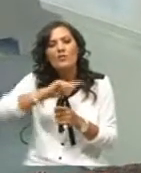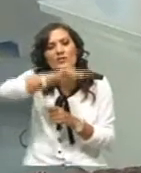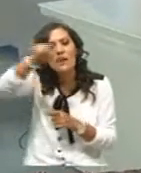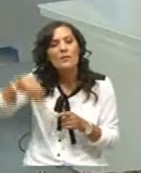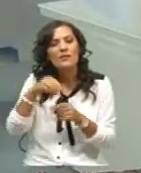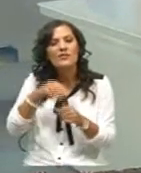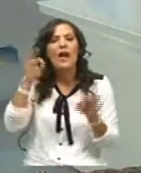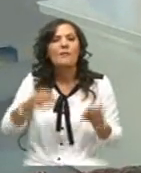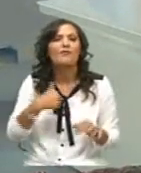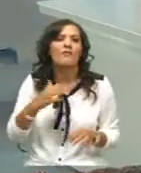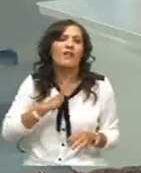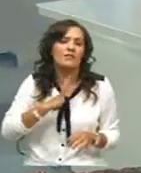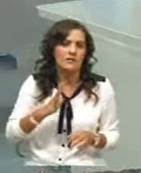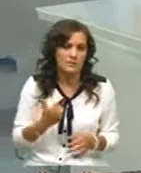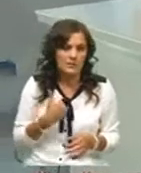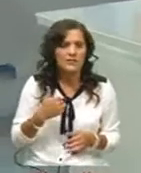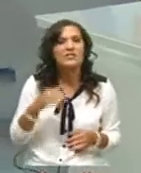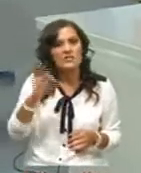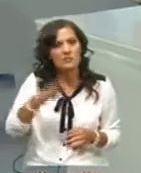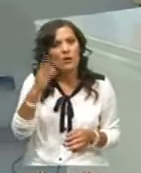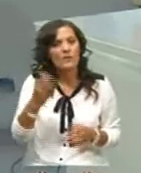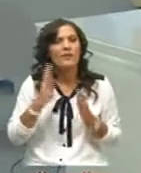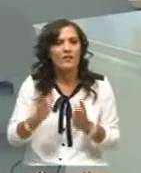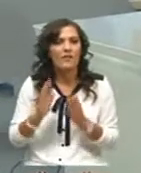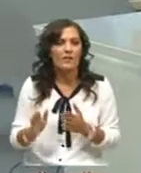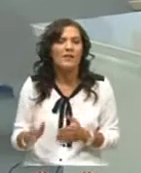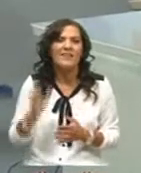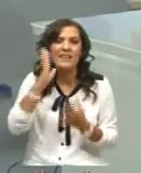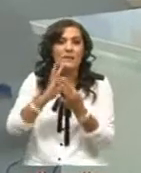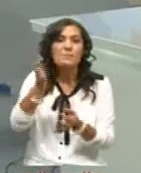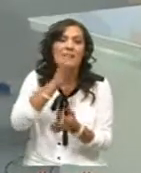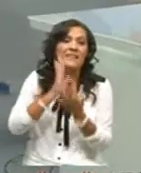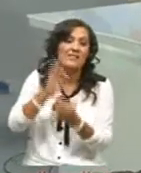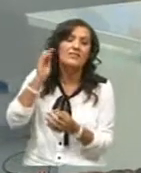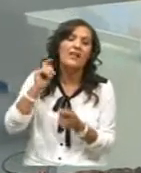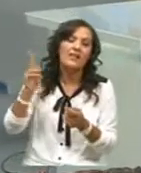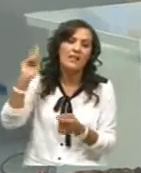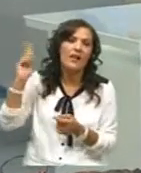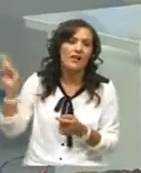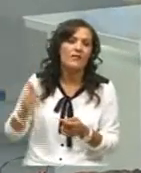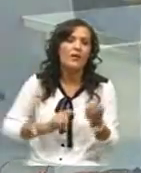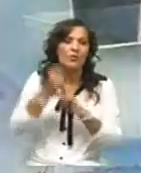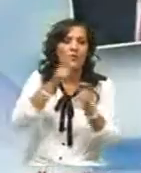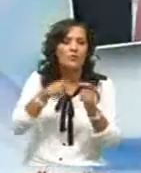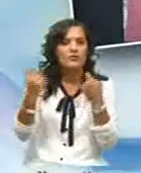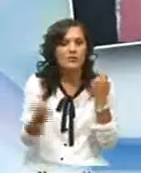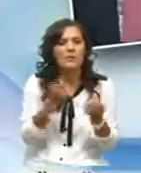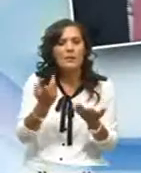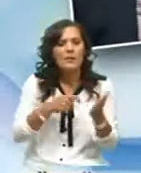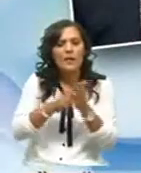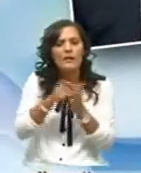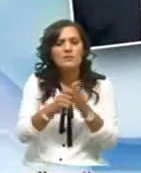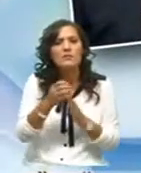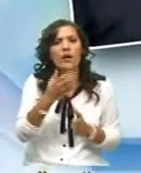içerisinde Hep varız biz tabi değil Şu anda olmaya devam eden kişiler tarafından tabi uygulamayı Bu çalışmalar pekii